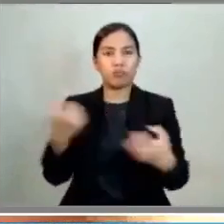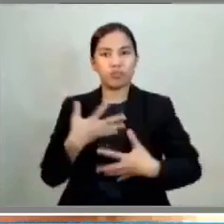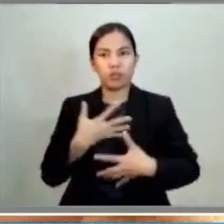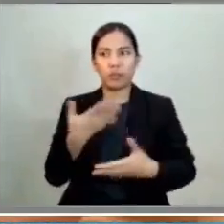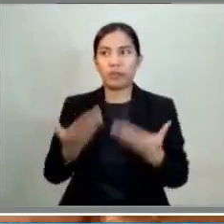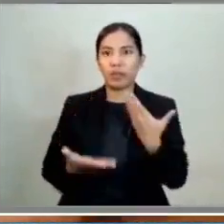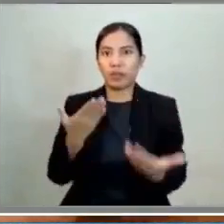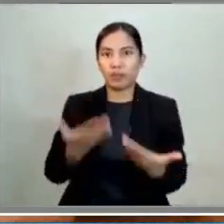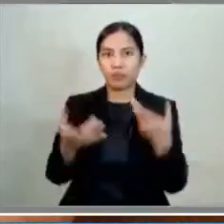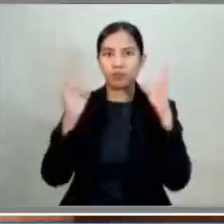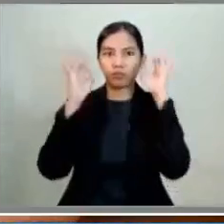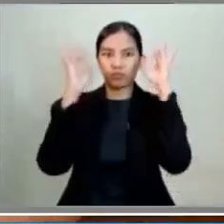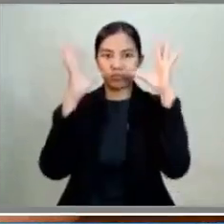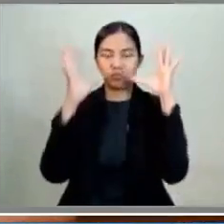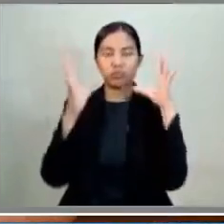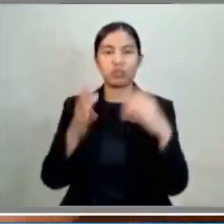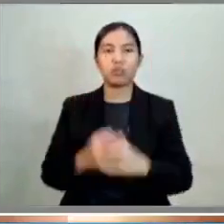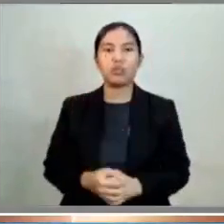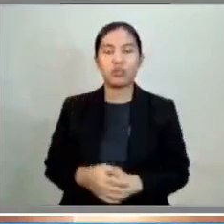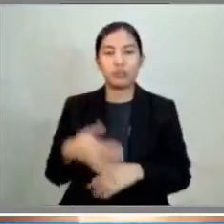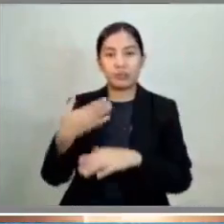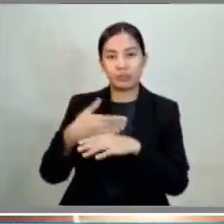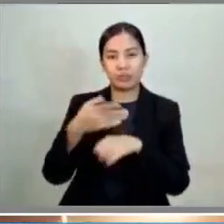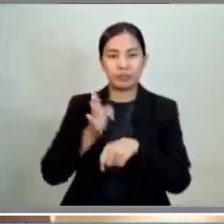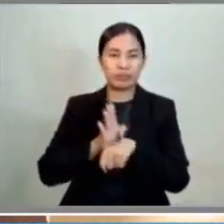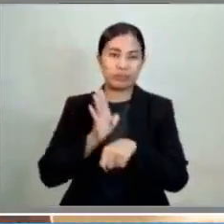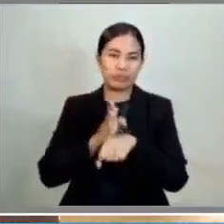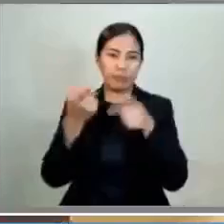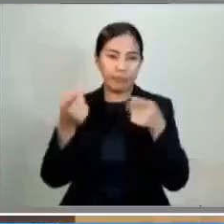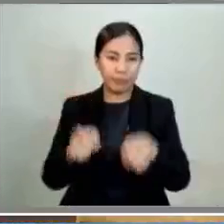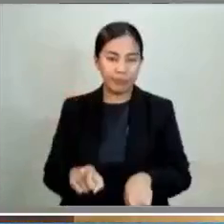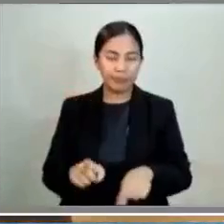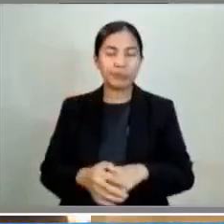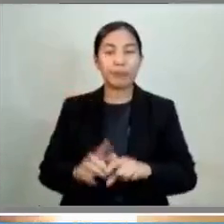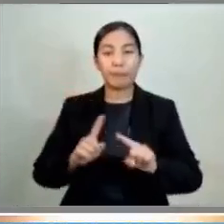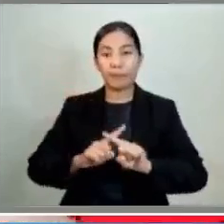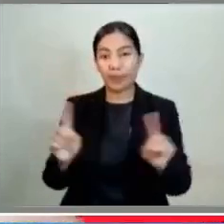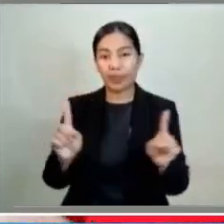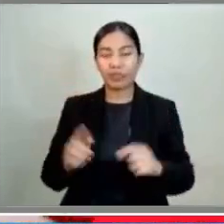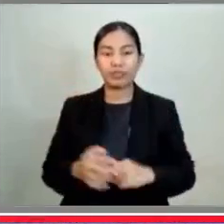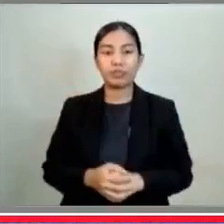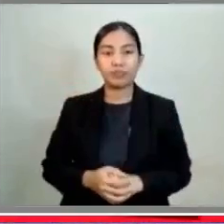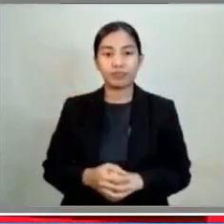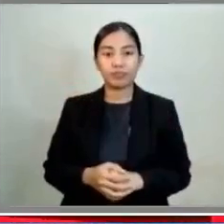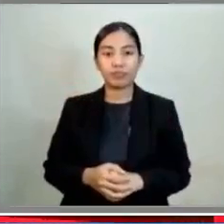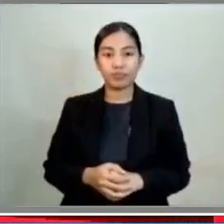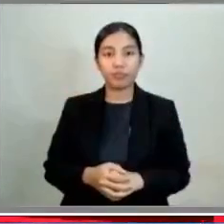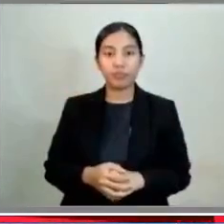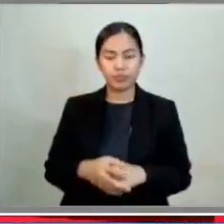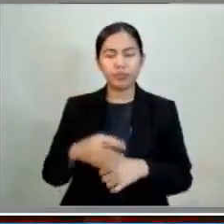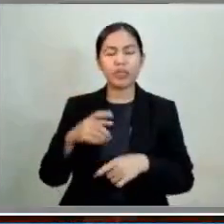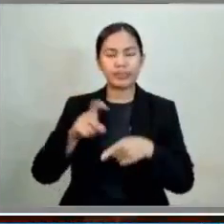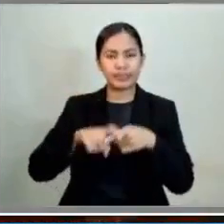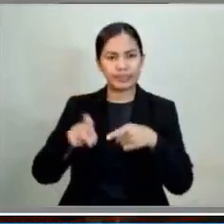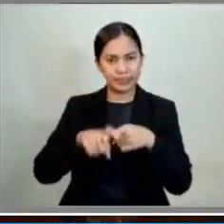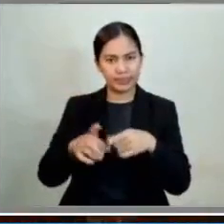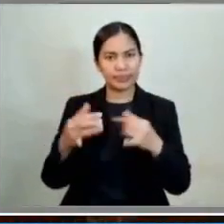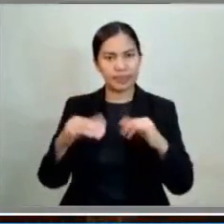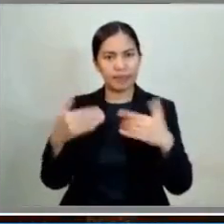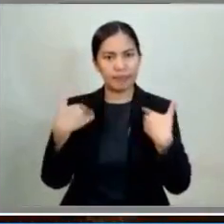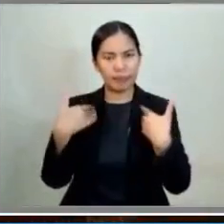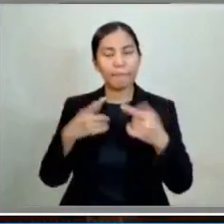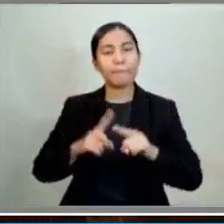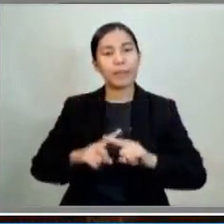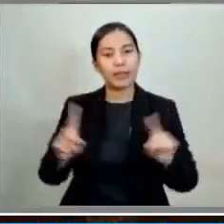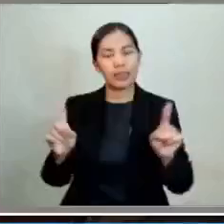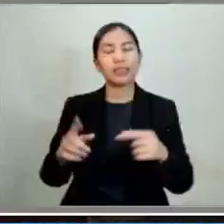Malaking abala raw sa kanilang negosyo ang insidente. Bagamat hindi apektado ang mismong linya nila ng kuryente, kasama sila sa mga pansamantalang